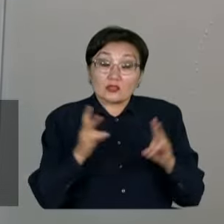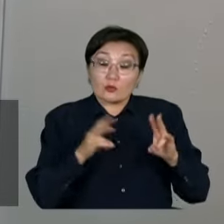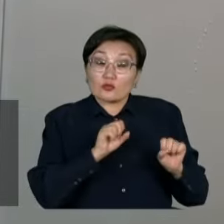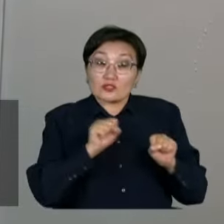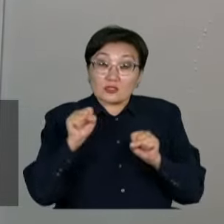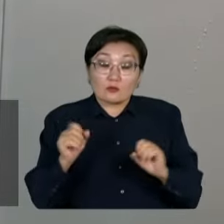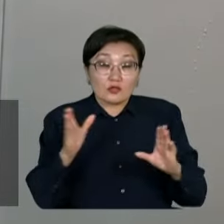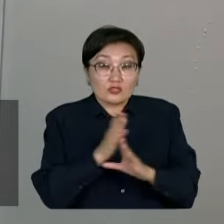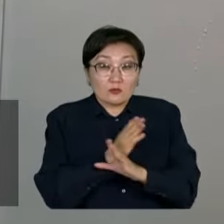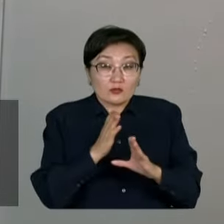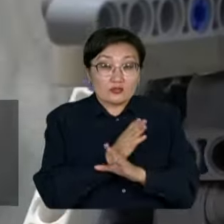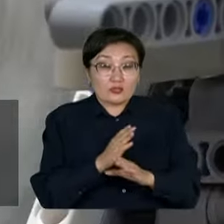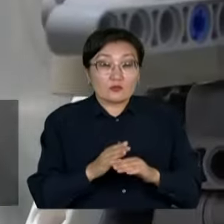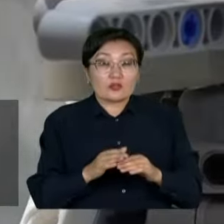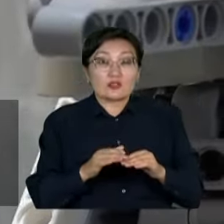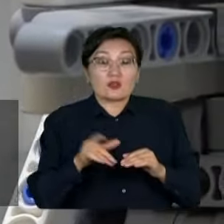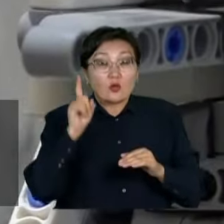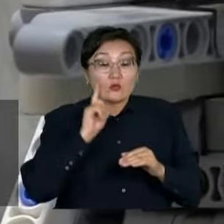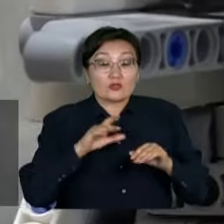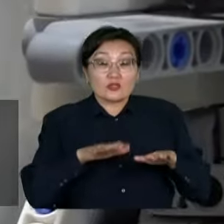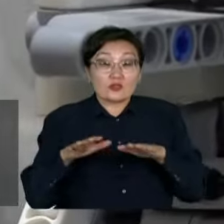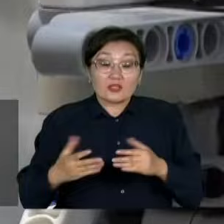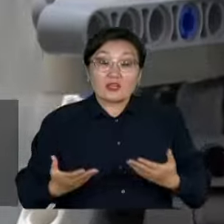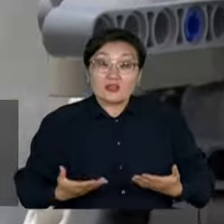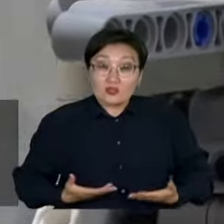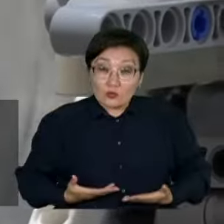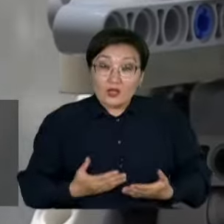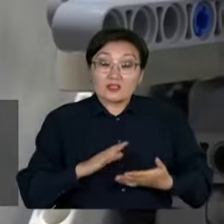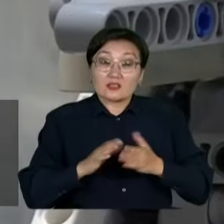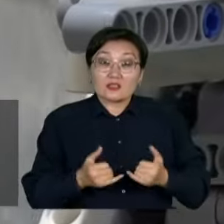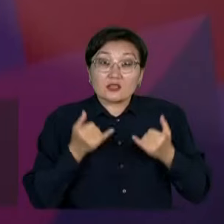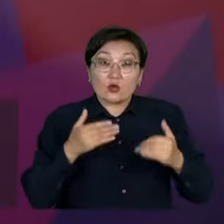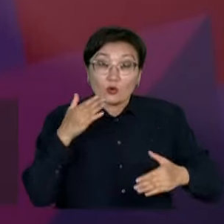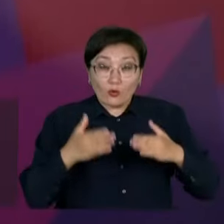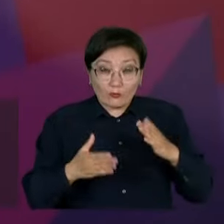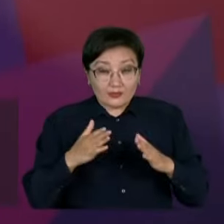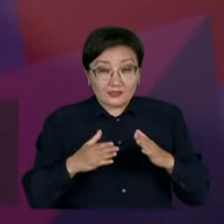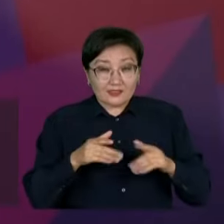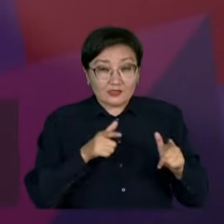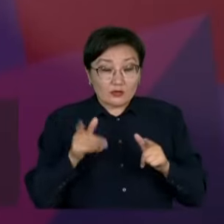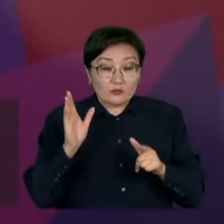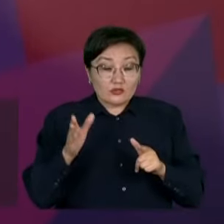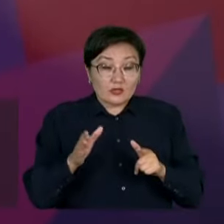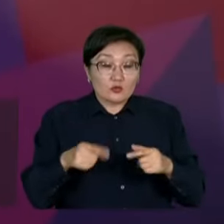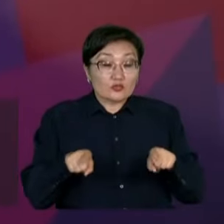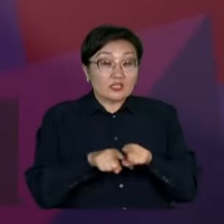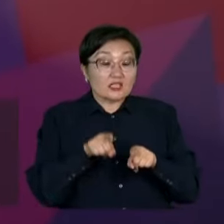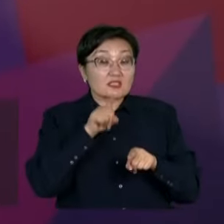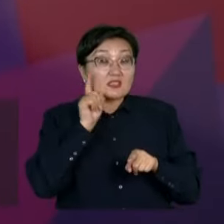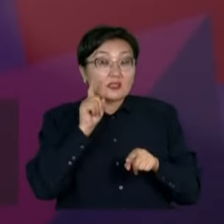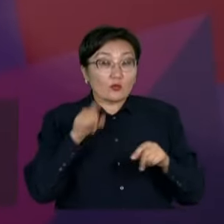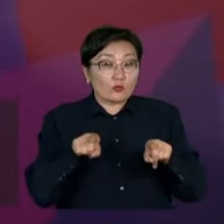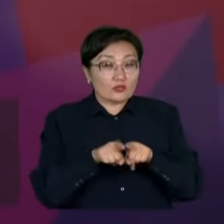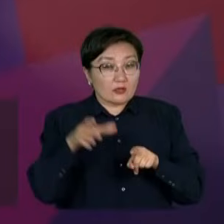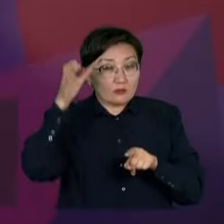алатын, климаты қатал жерлерде тұруға жағдай жасайтын робот модельдерін әзірлейді. Жалпы жастарымызға бұндай дағдыларды, білімдерді,